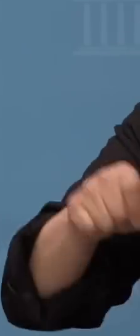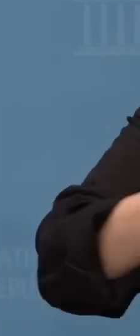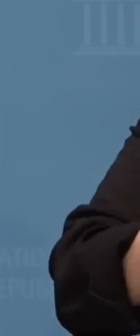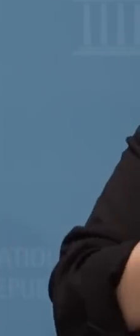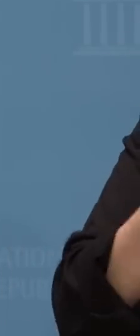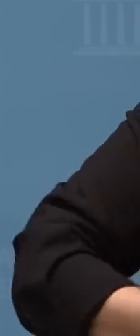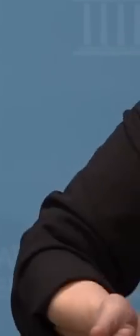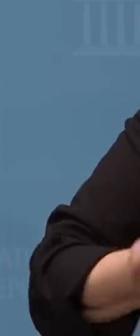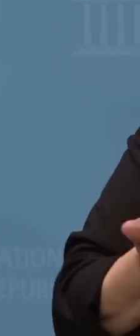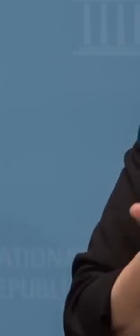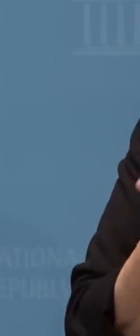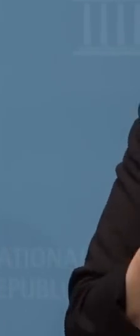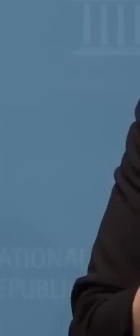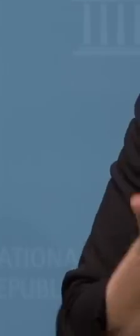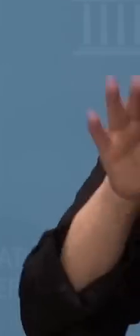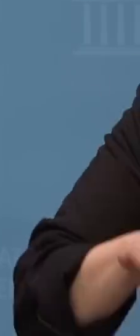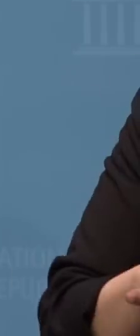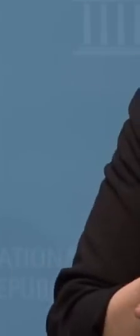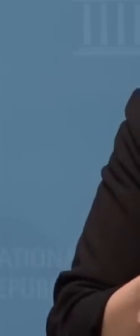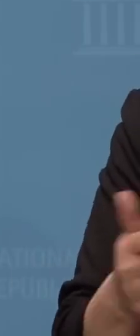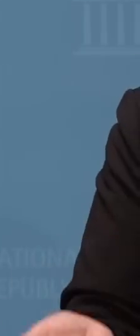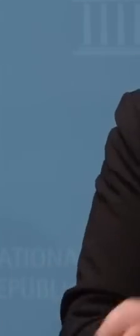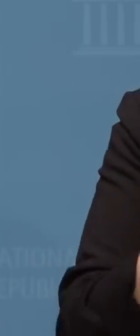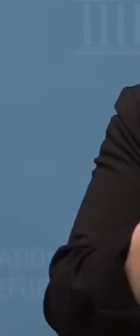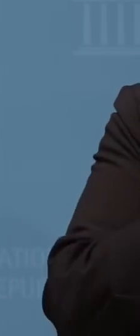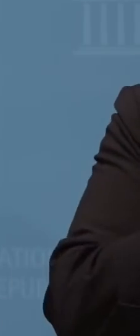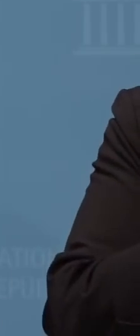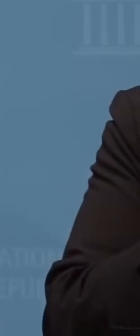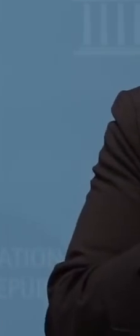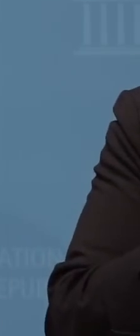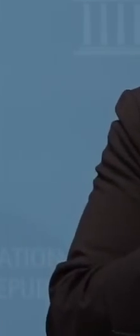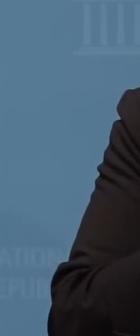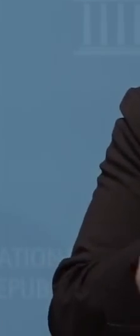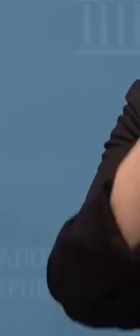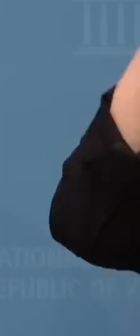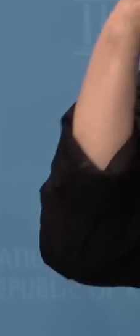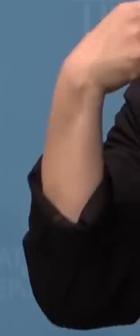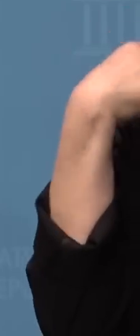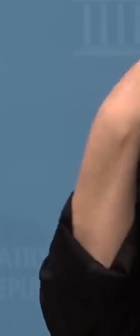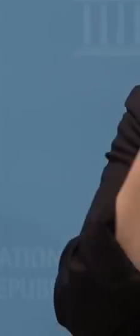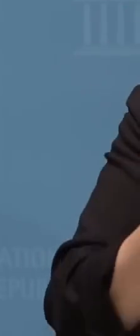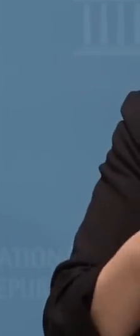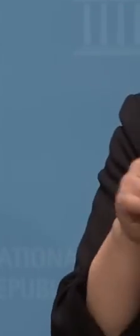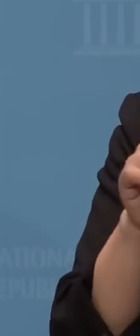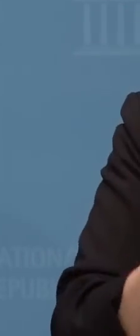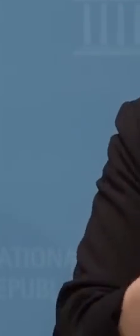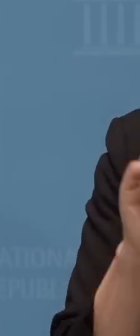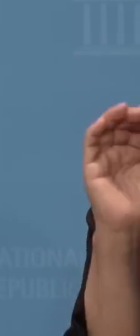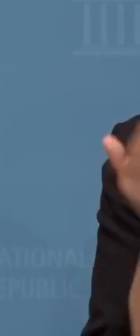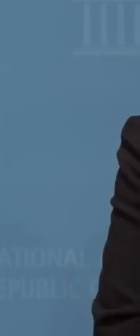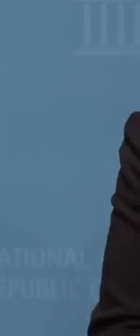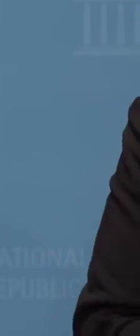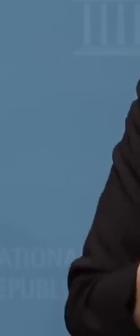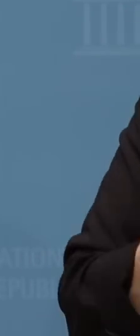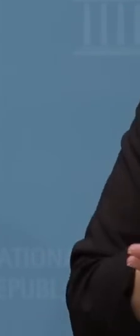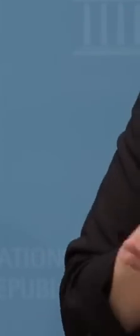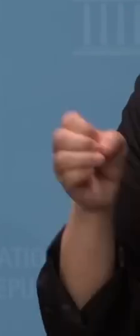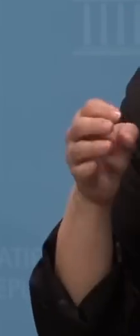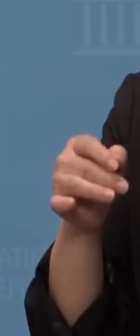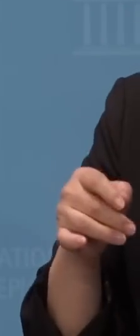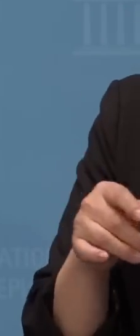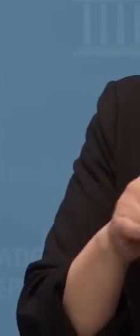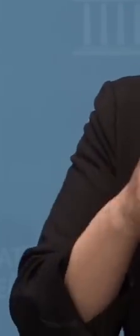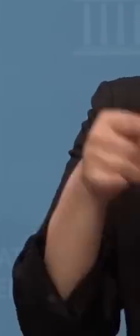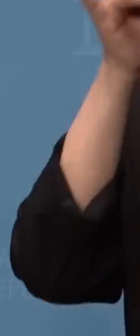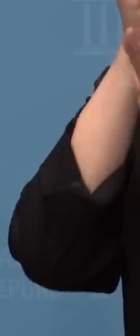영향력을 얻고 여당 최고위원의 정부 옹호 발언을 주문한 녹취록까지 공개될 지경입니다.